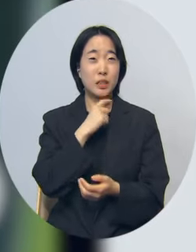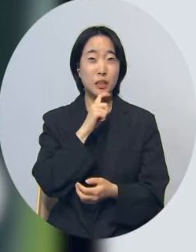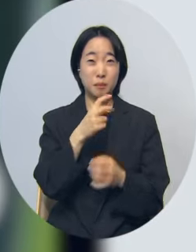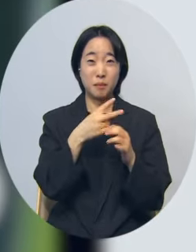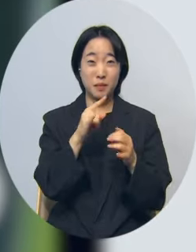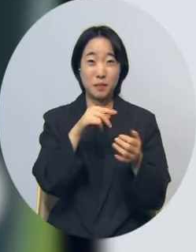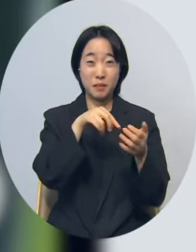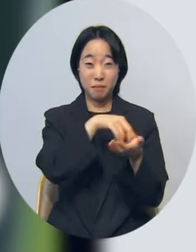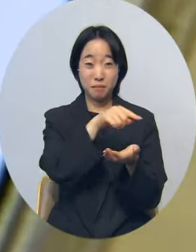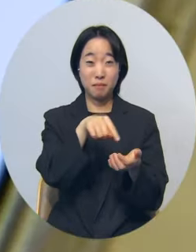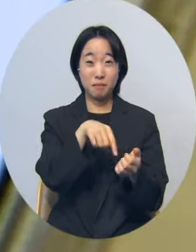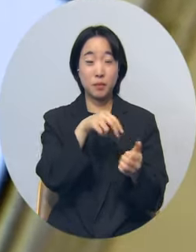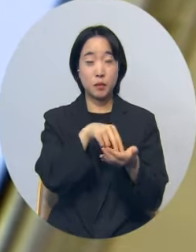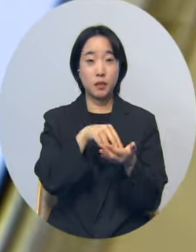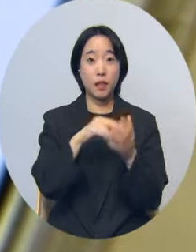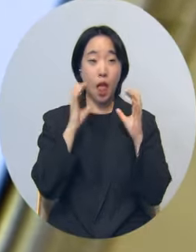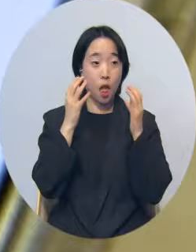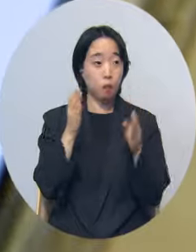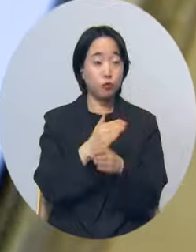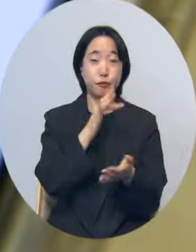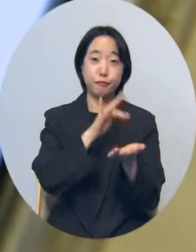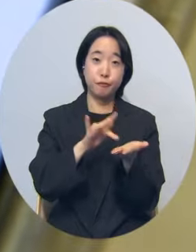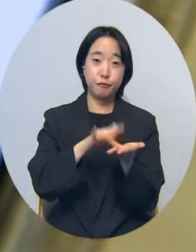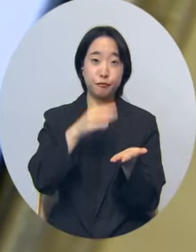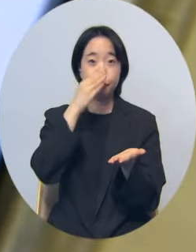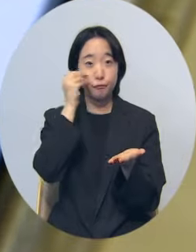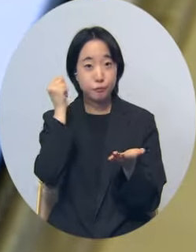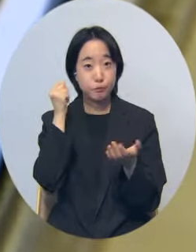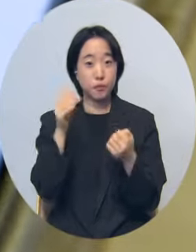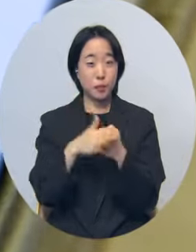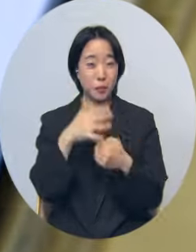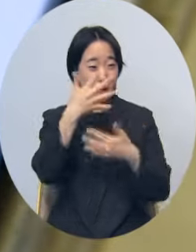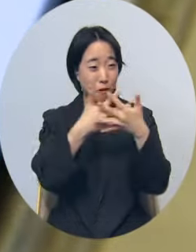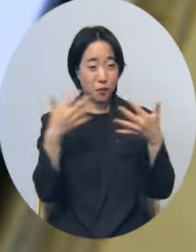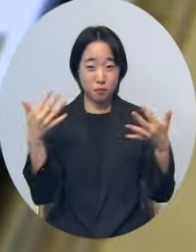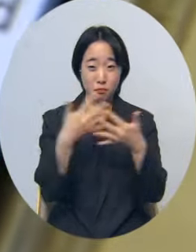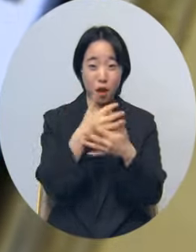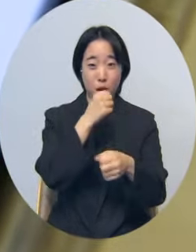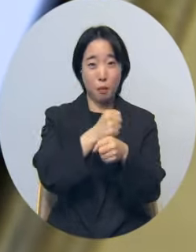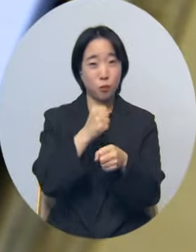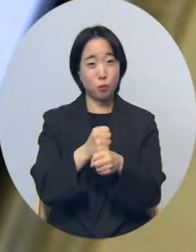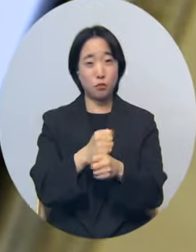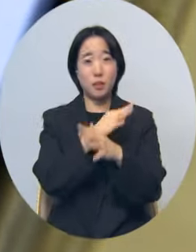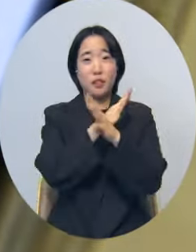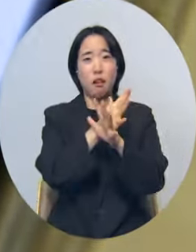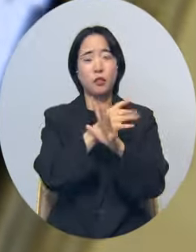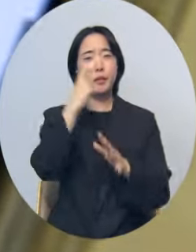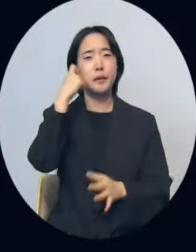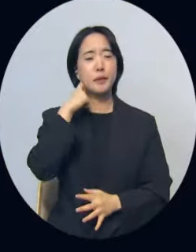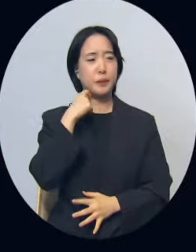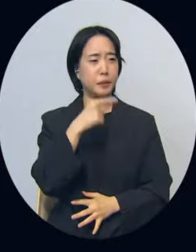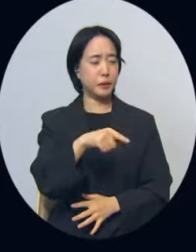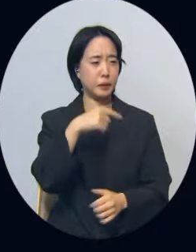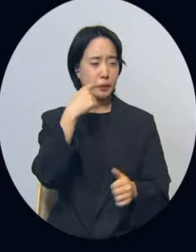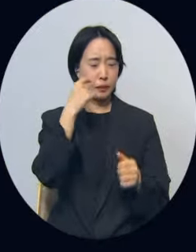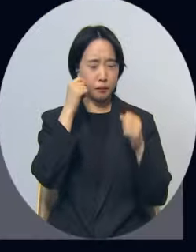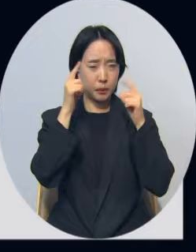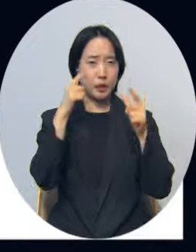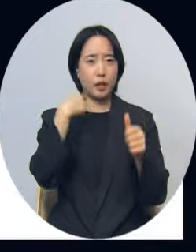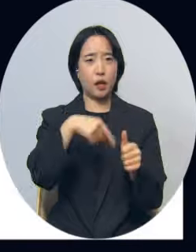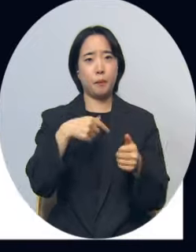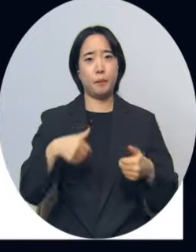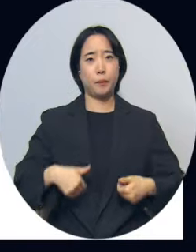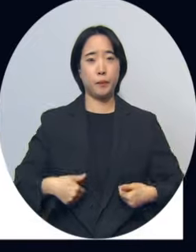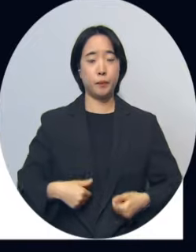10대에게 딥페이크 합성이 장난으로 자리 잡았다며 디지털 윤리 교육이 필요하다고 꼬집습니다. 10대들의